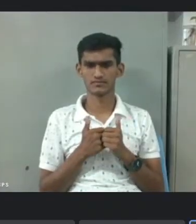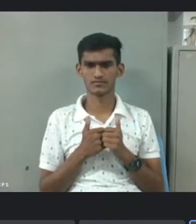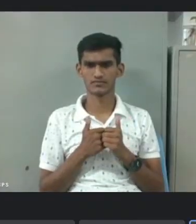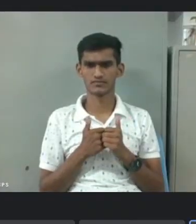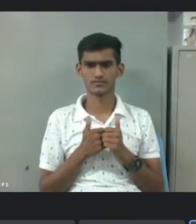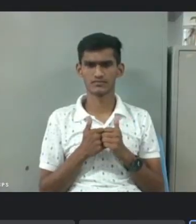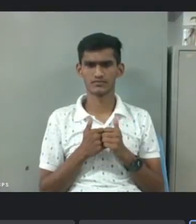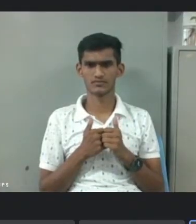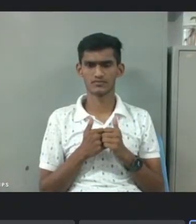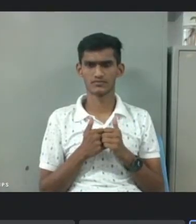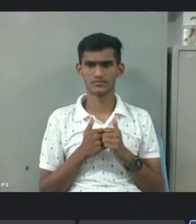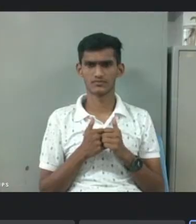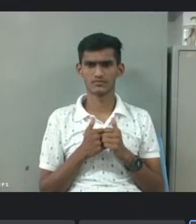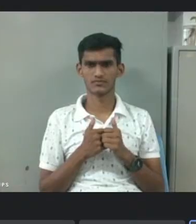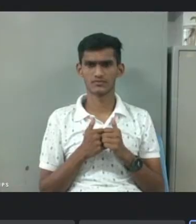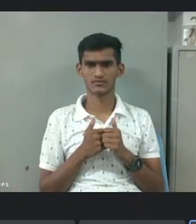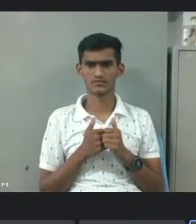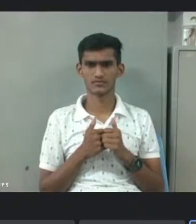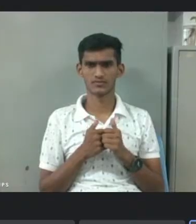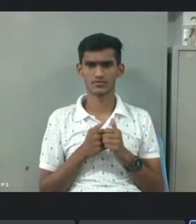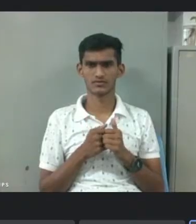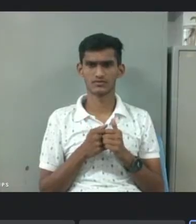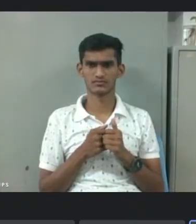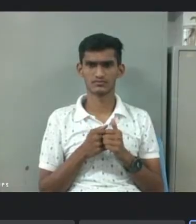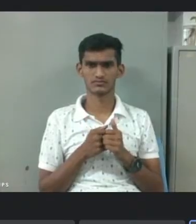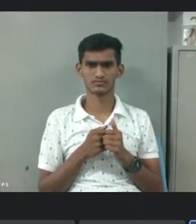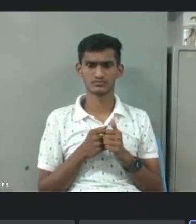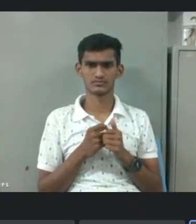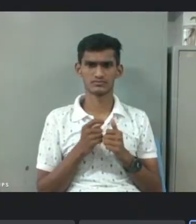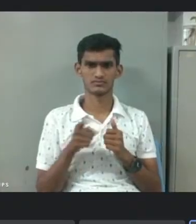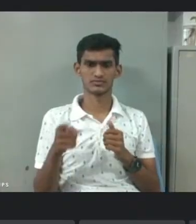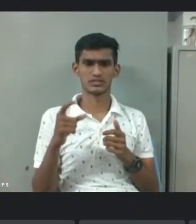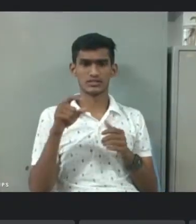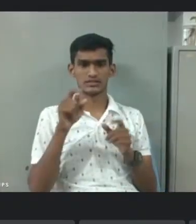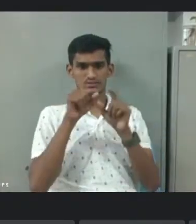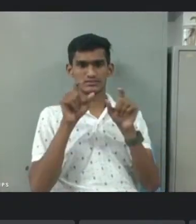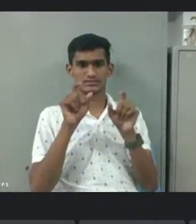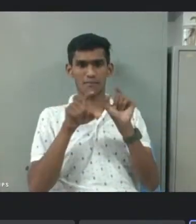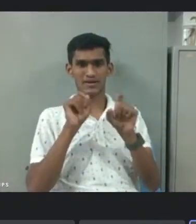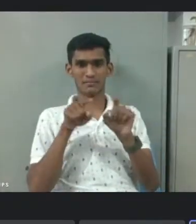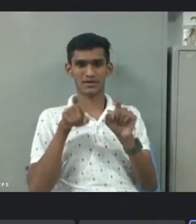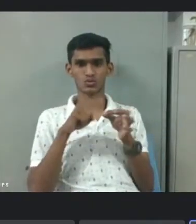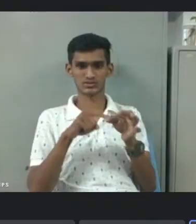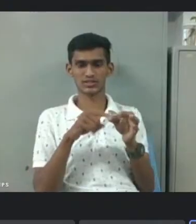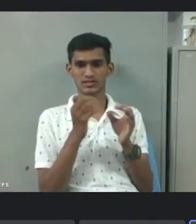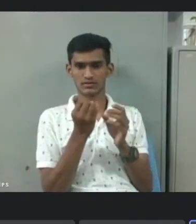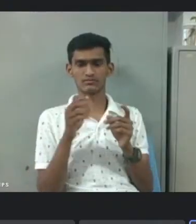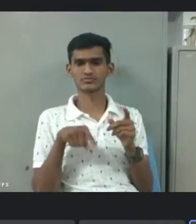ടൈപ്പ് ചെയ്യുന്ന ആ ടൈമില് ഡോക്ടർ നമുക്ക് 1-2 ക്വസ്റ്റ്യൻസ് ചാറ്റ് ബോക്സിൽ ഉണ്ട്. ഒരു